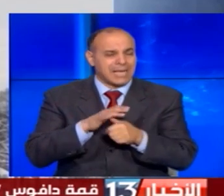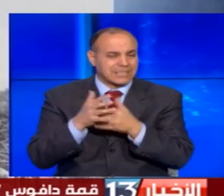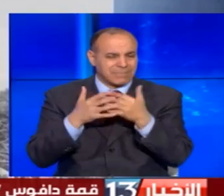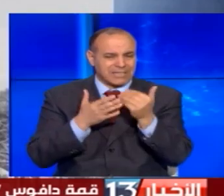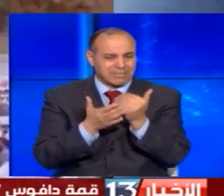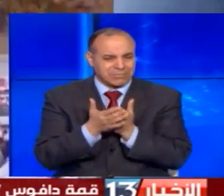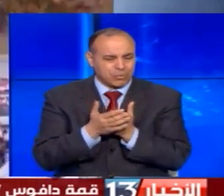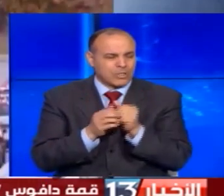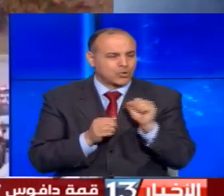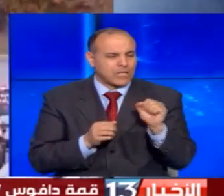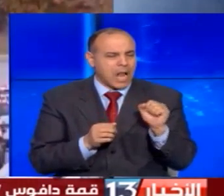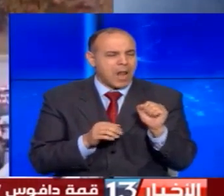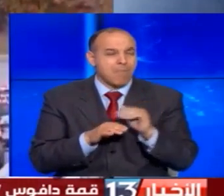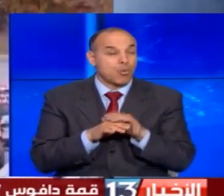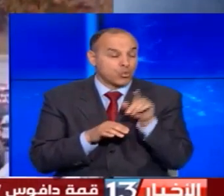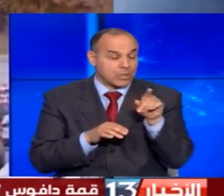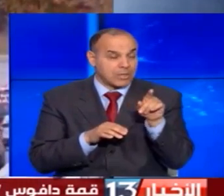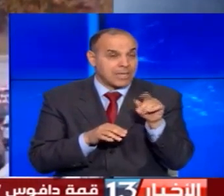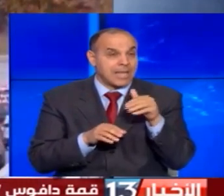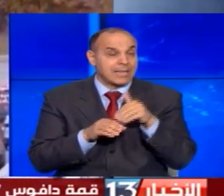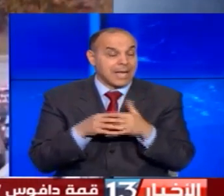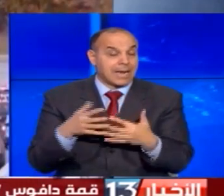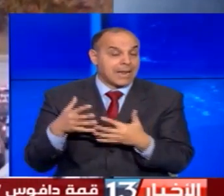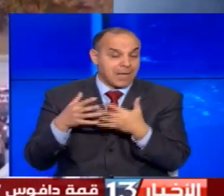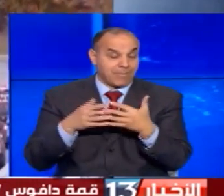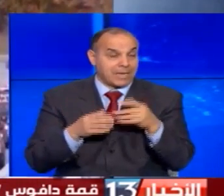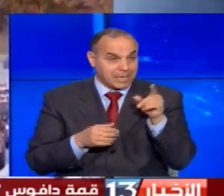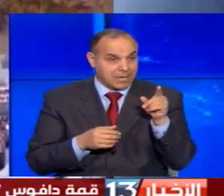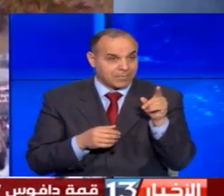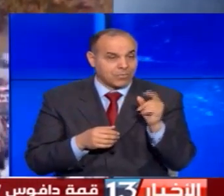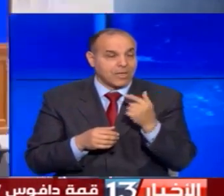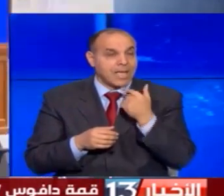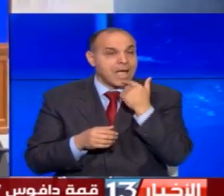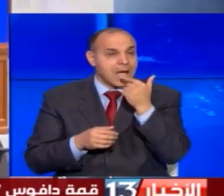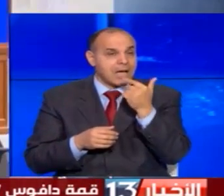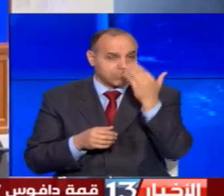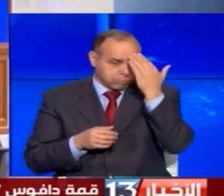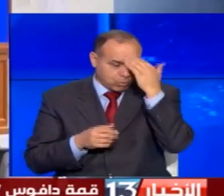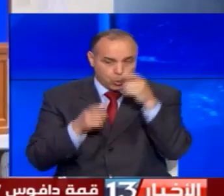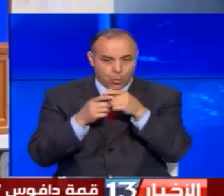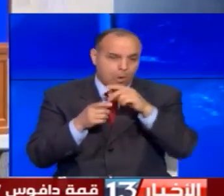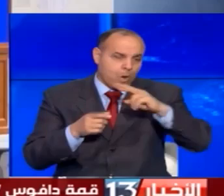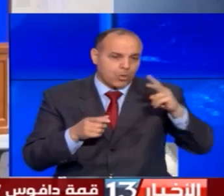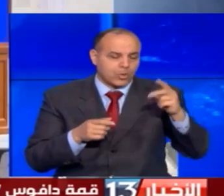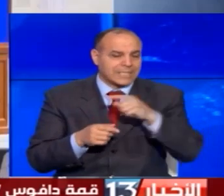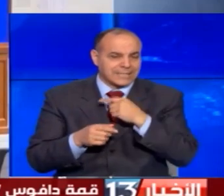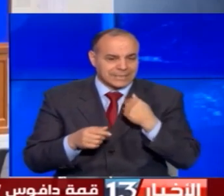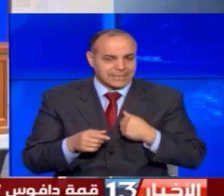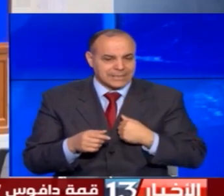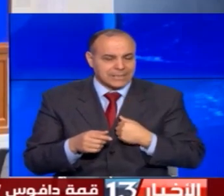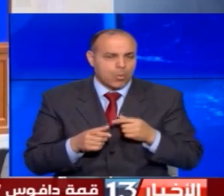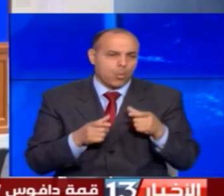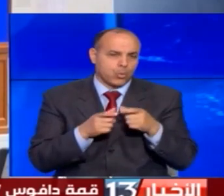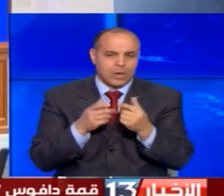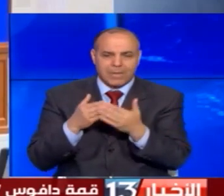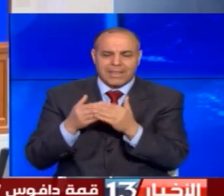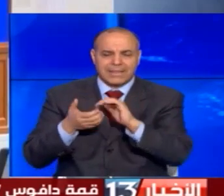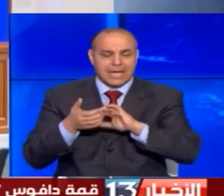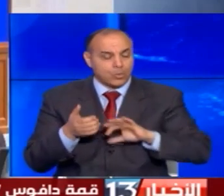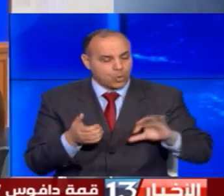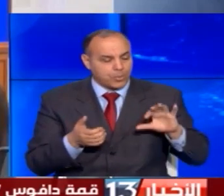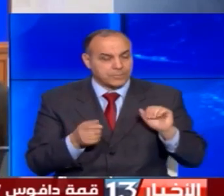الاقتصادية والاجتماعية داخل الولايات المتحدة ومع دول أخرى مثل الصين وبلدان الاتحاد